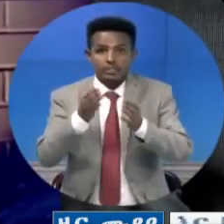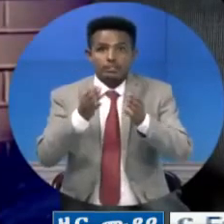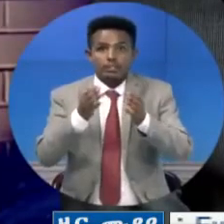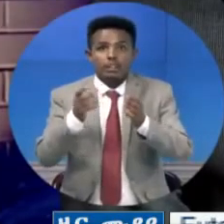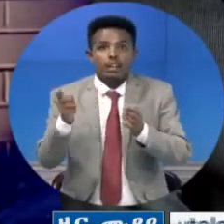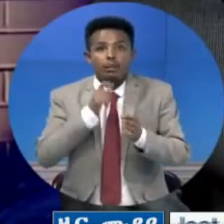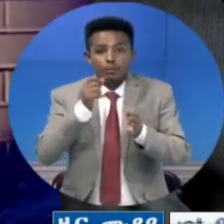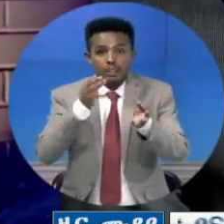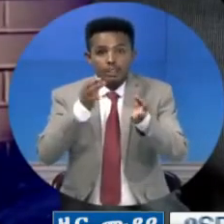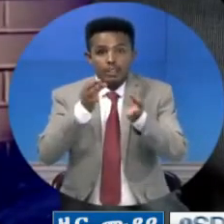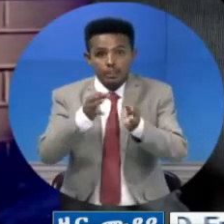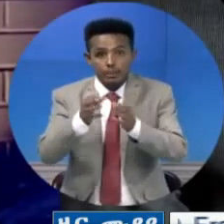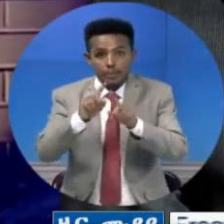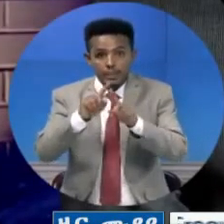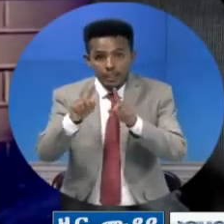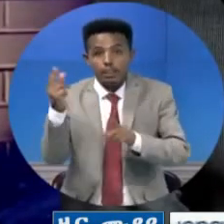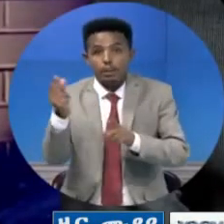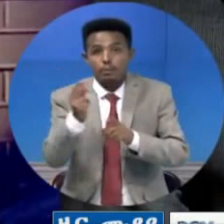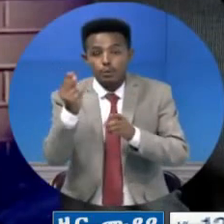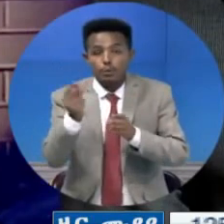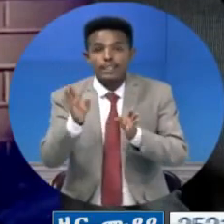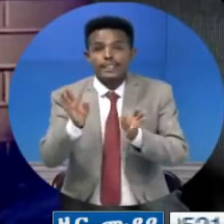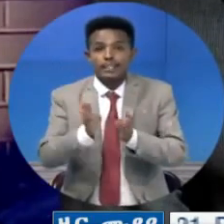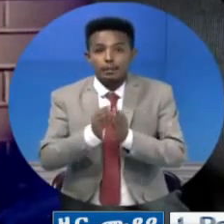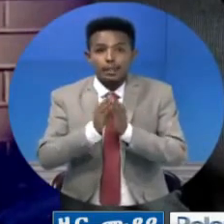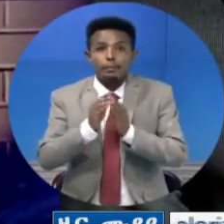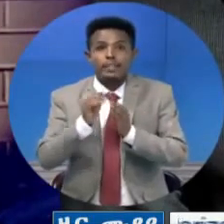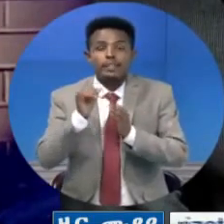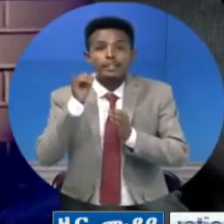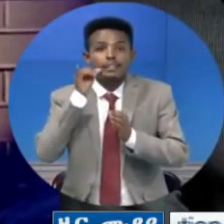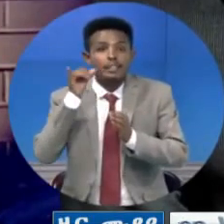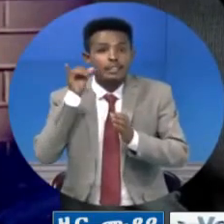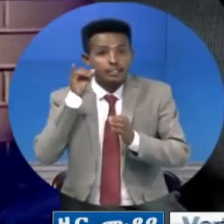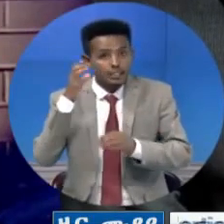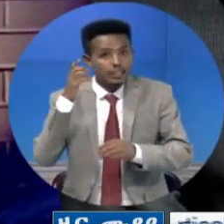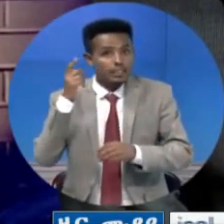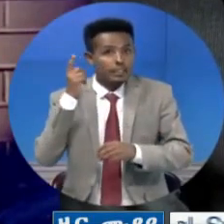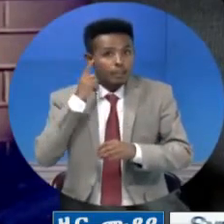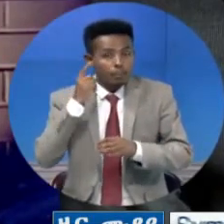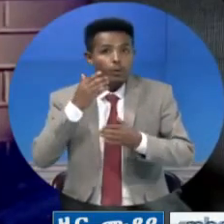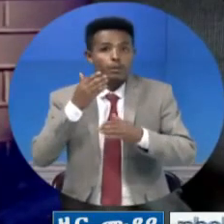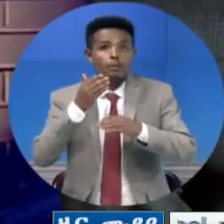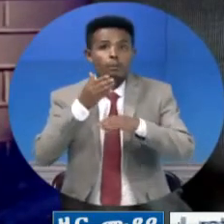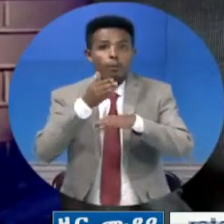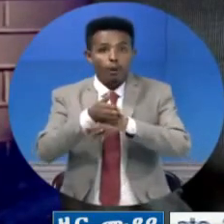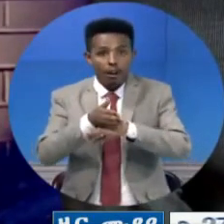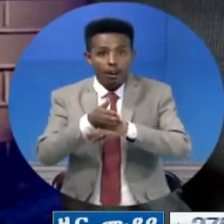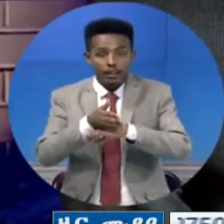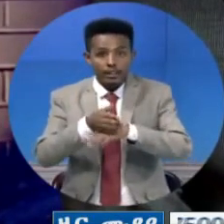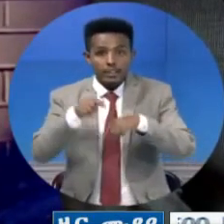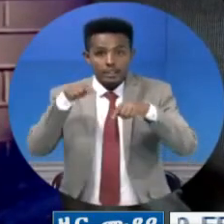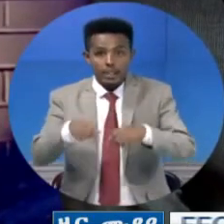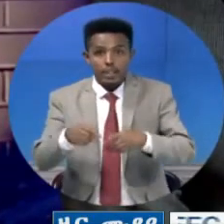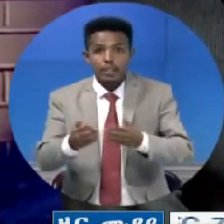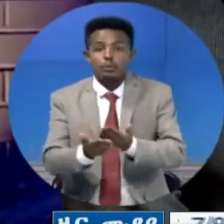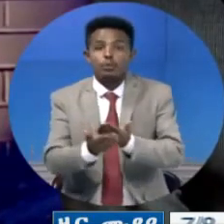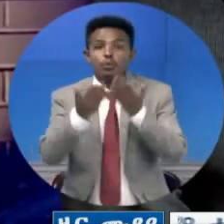ገልጫለሁ። በተለይም ለቦርዱ ሰብሳቢ ትናንት ከሰማኝ በኋላ ዛሬ ጧት